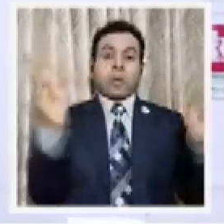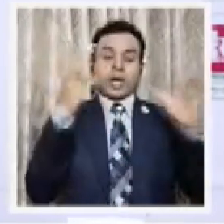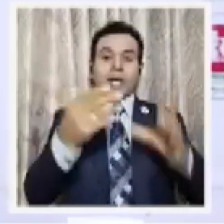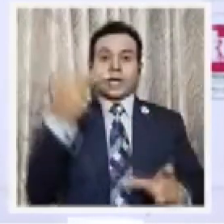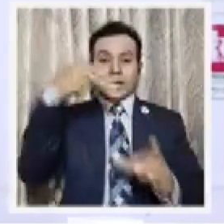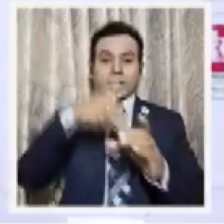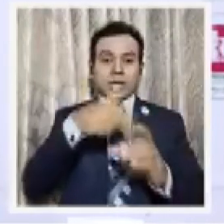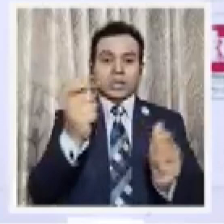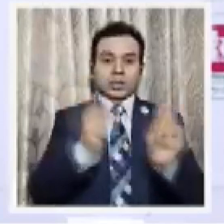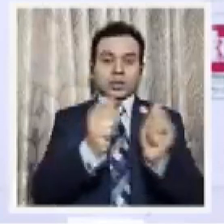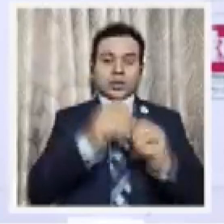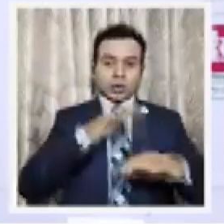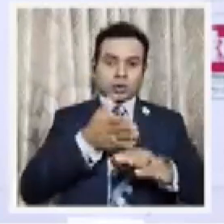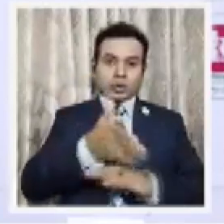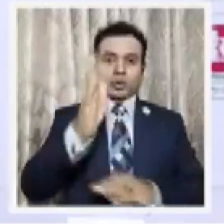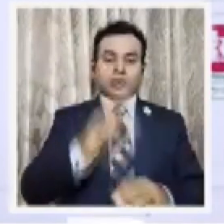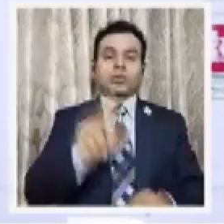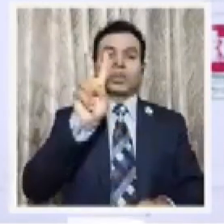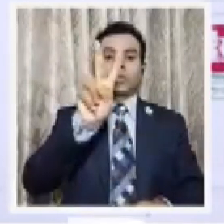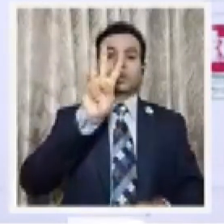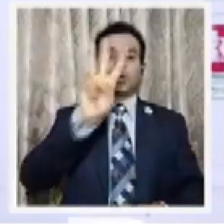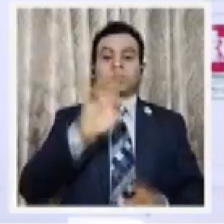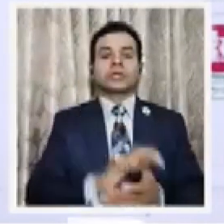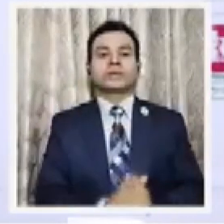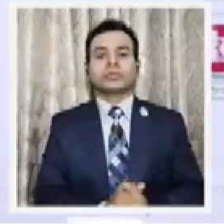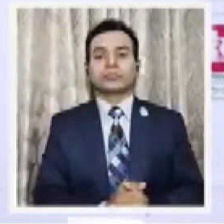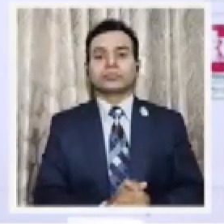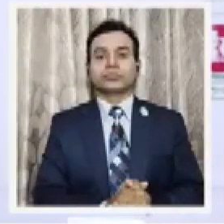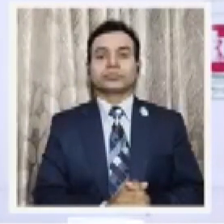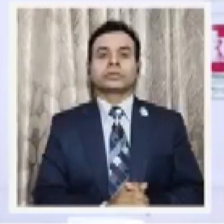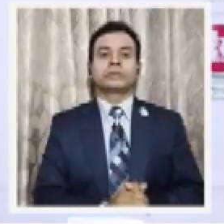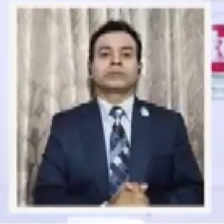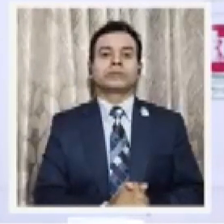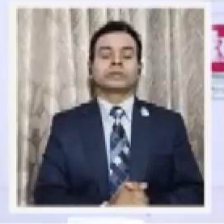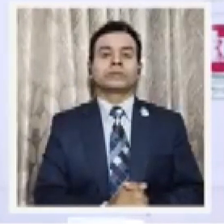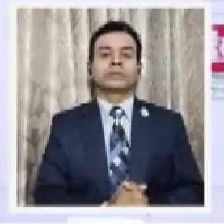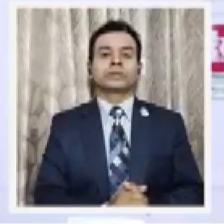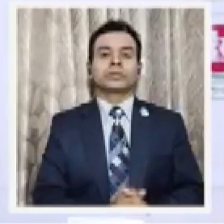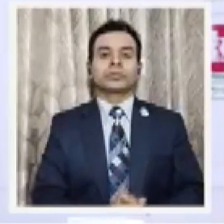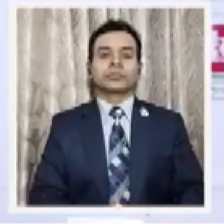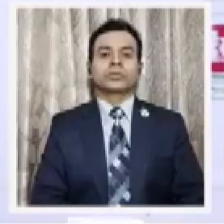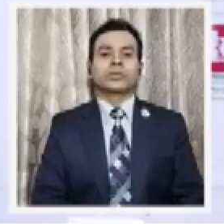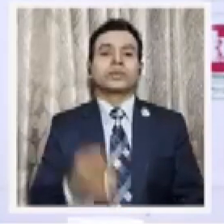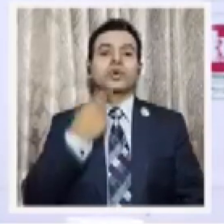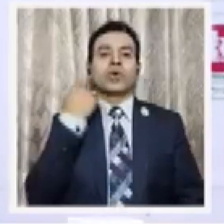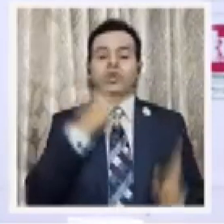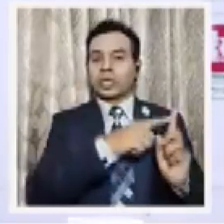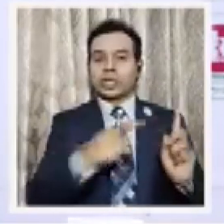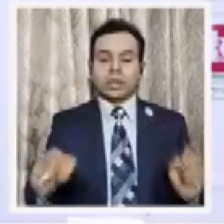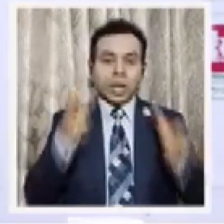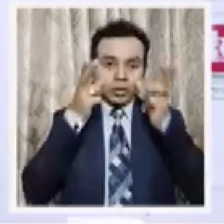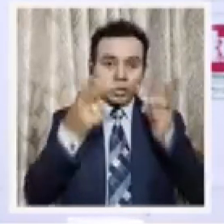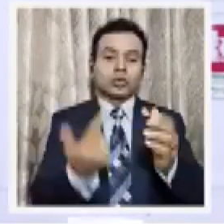20টি প্রতিষ্ঠানে এবং স্বাস্থ্য প্রকৌশল অধিদপ্তর কর্তৃক লিকুইড অক্সিজেন নির্মাণের কাজ চলমান 23টি প্রতিষ্ঠানে।